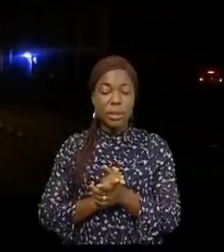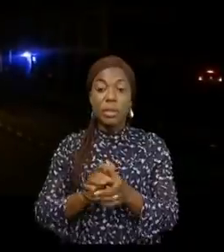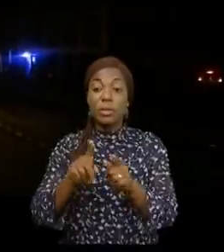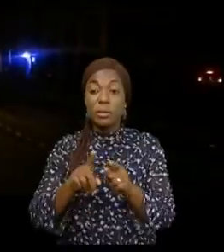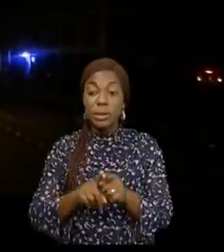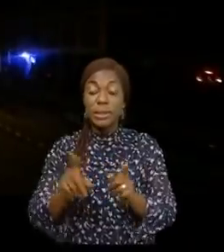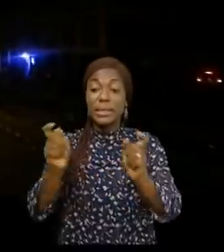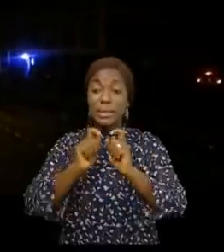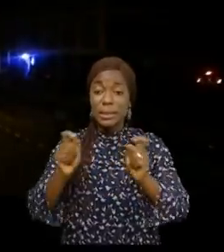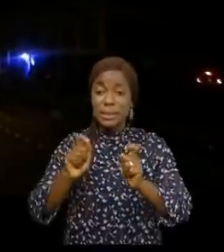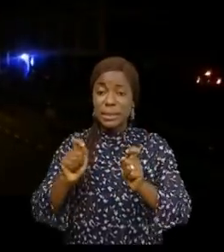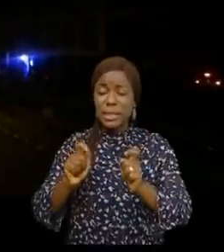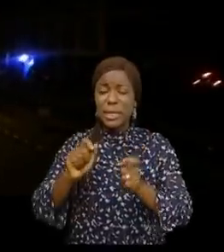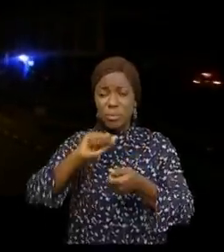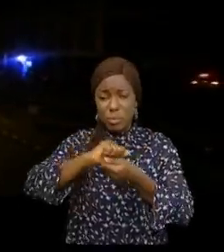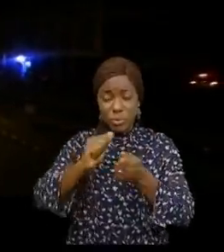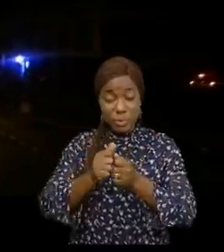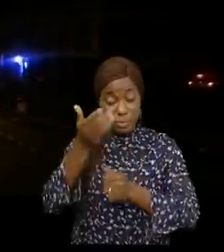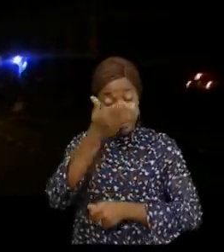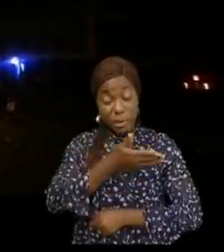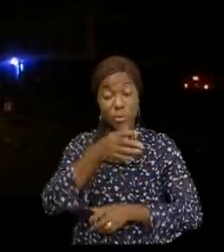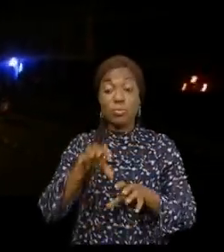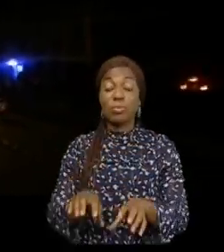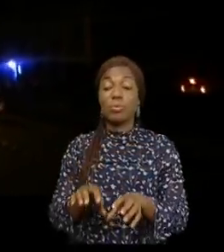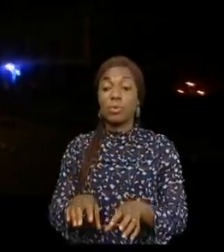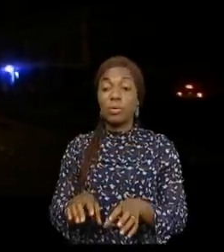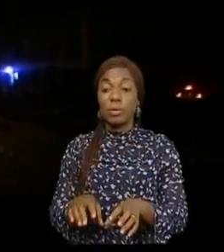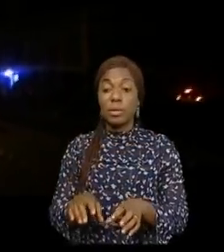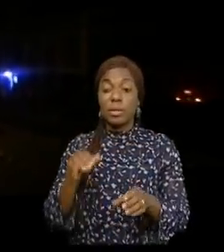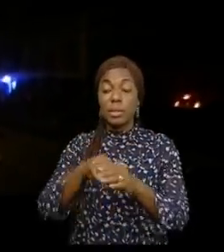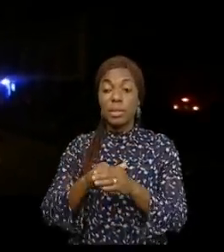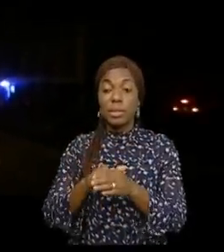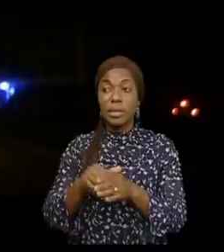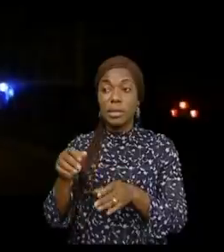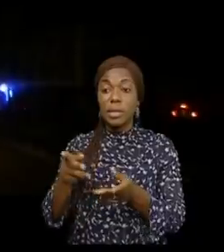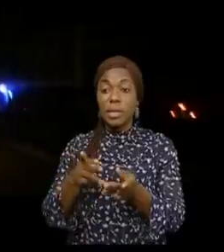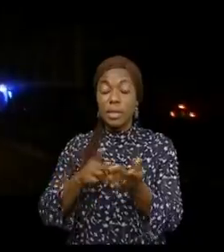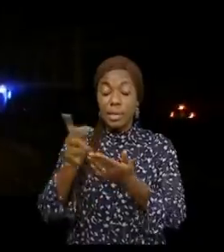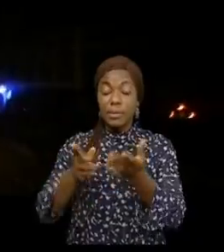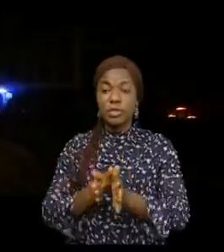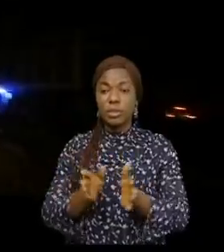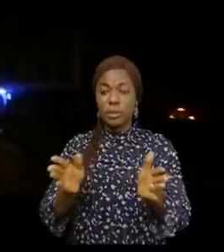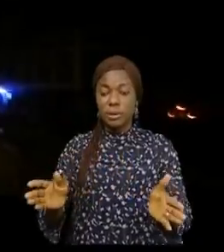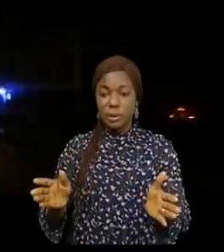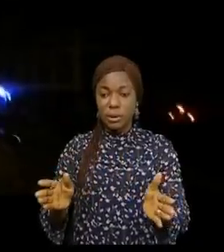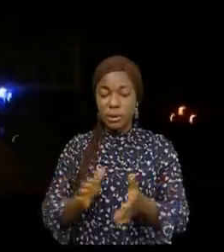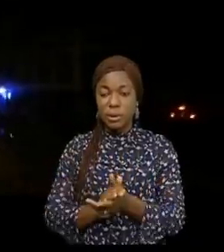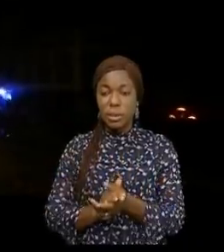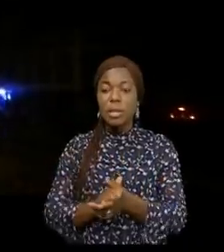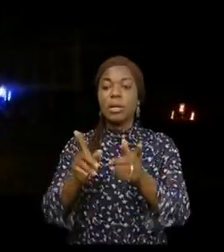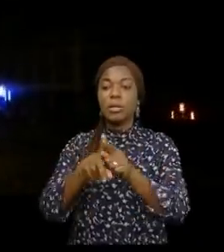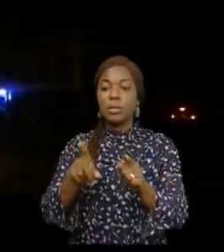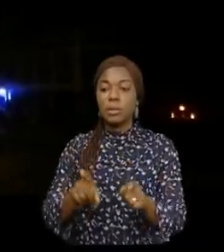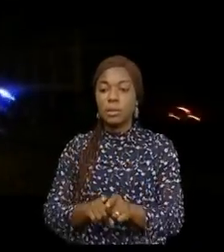situations extrêmement délicates sur un plan régional ou pour les populations locales. Oui, alors c'est toujours impressionnant de voir